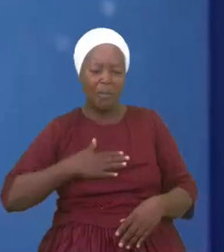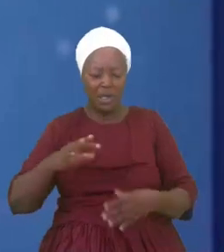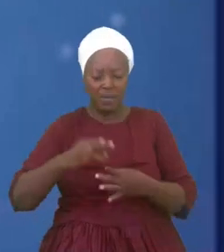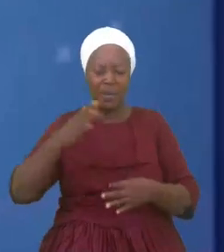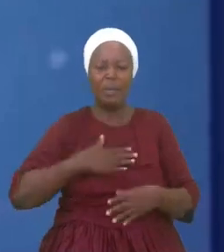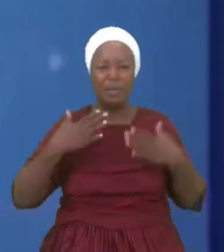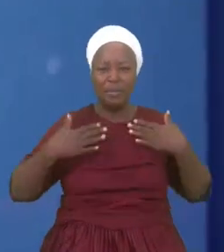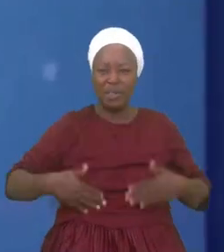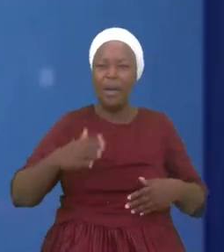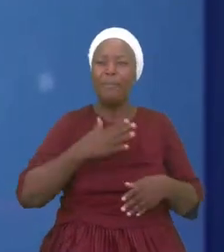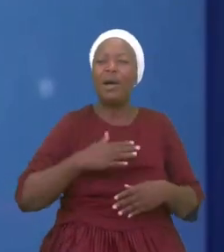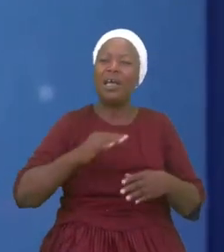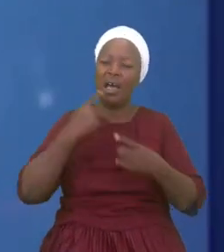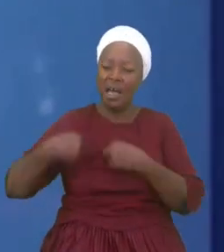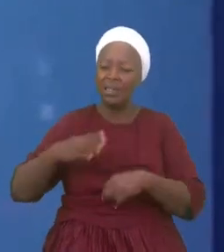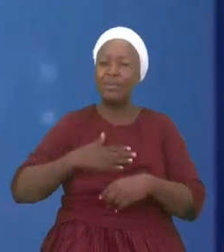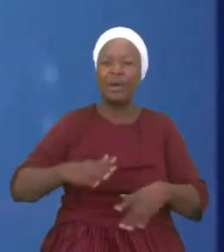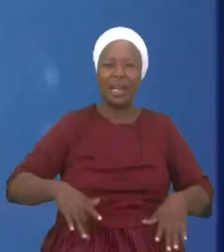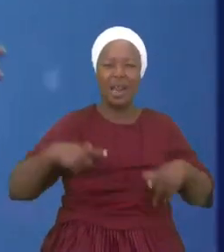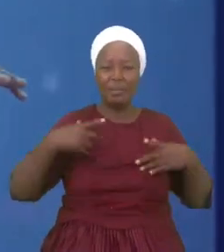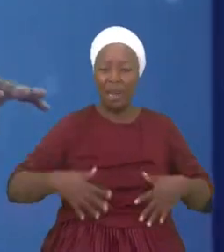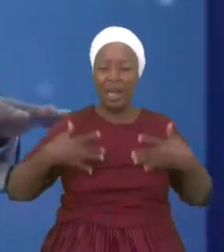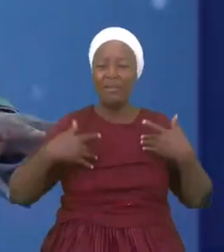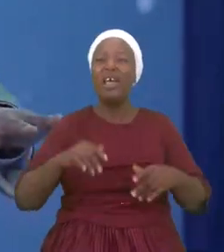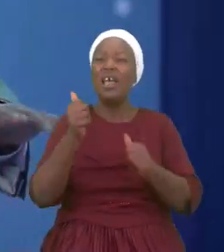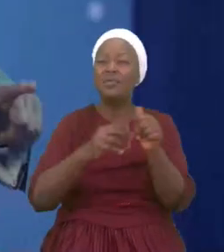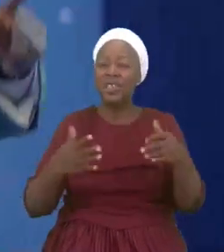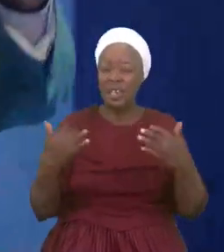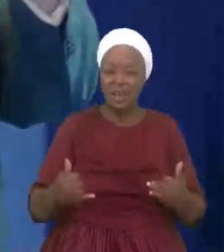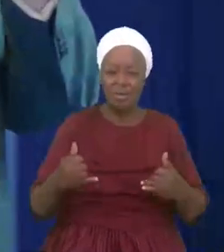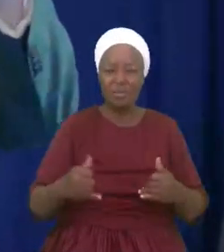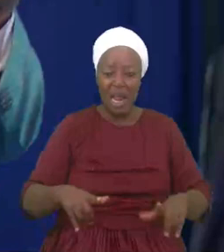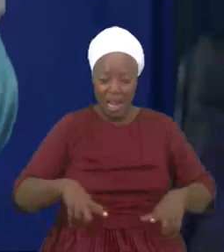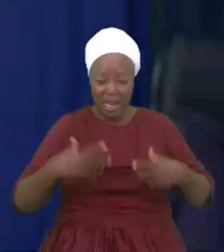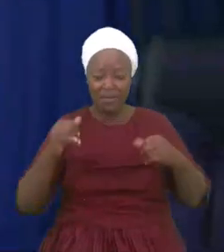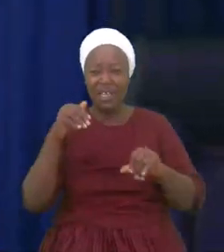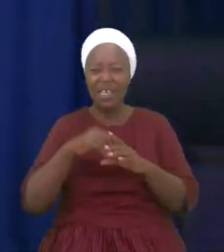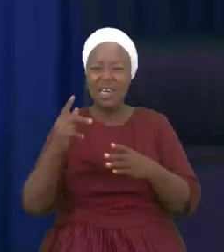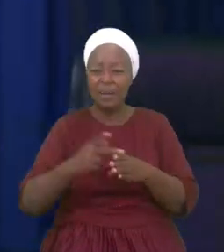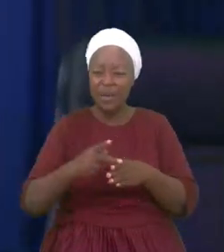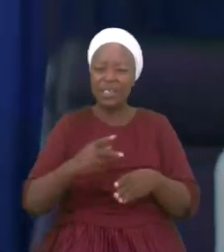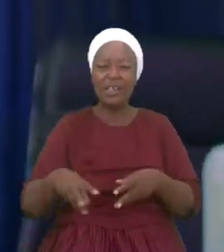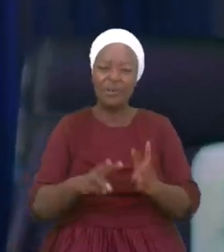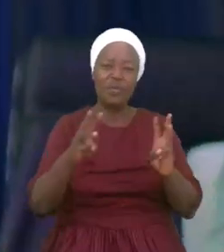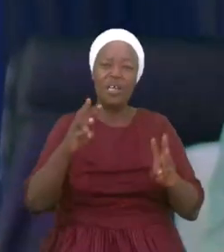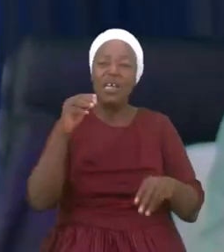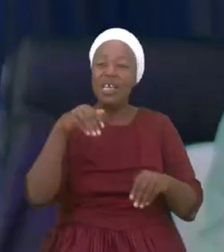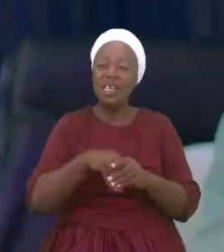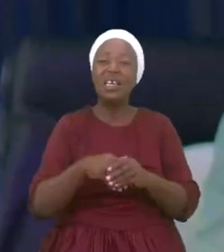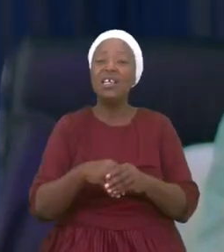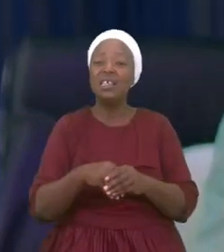maintenant ma totalité corps âme esprit mon cœur ma vie tout